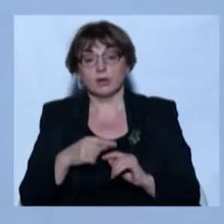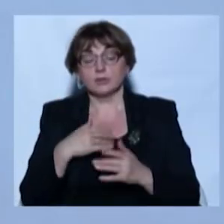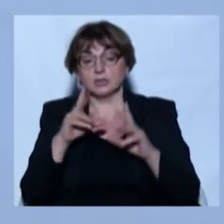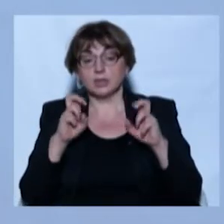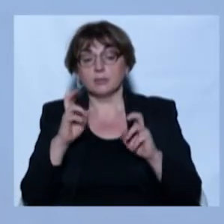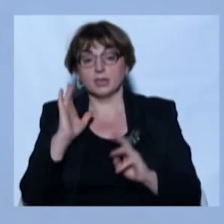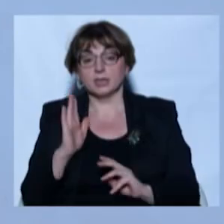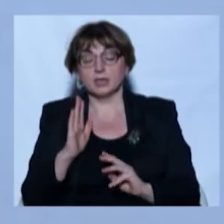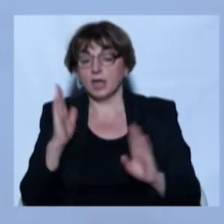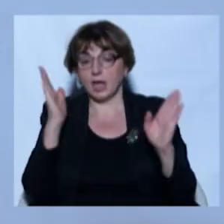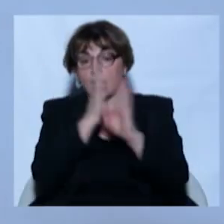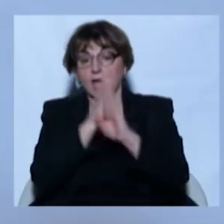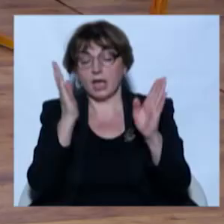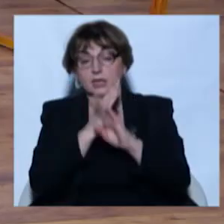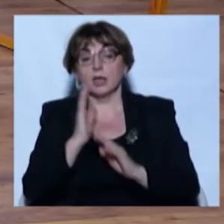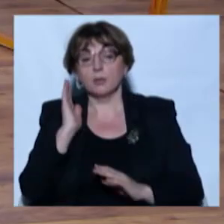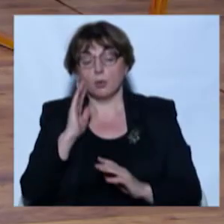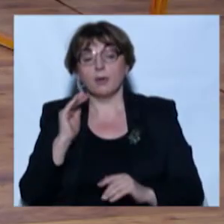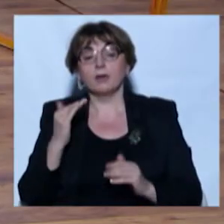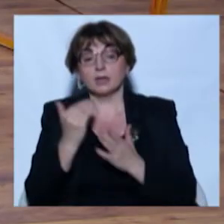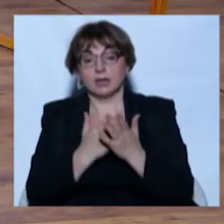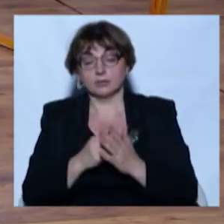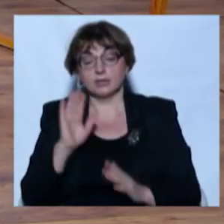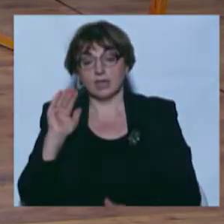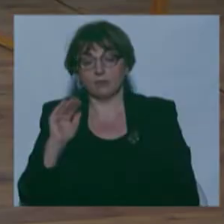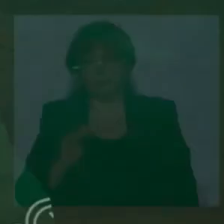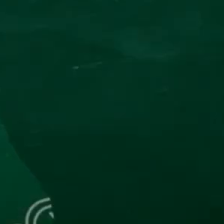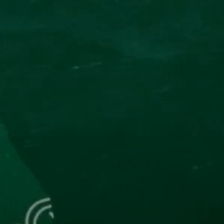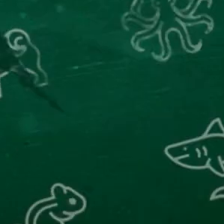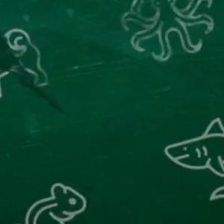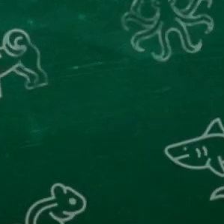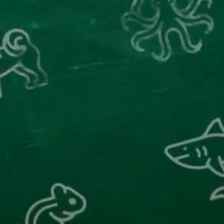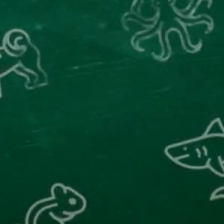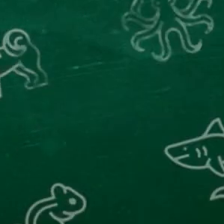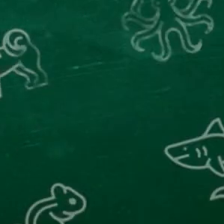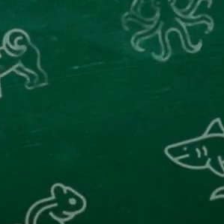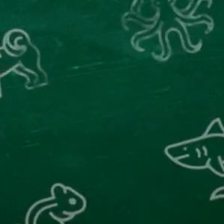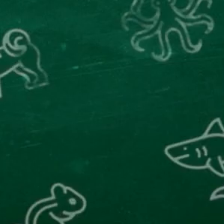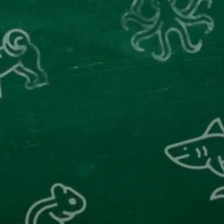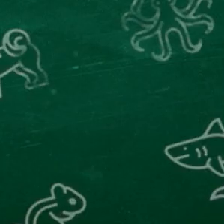უკვე იქნება ჰაერი. მომავალ გაკვეთილამდე, ნახვამდის.